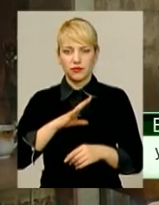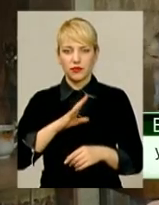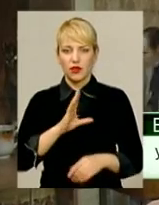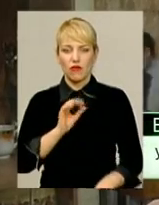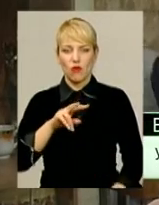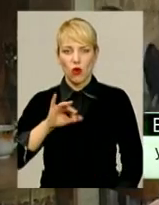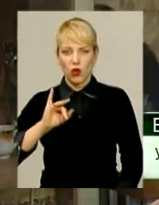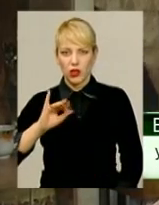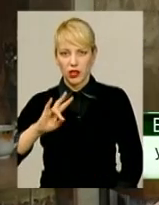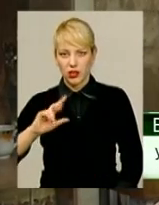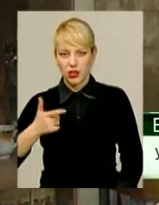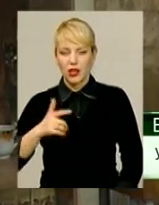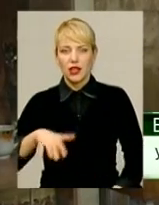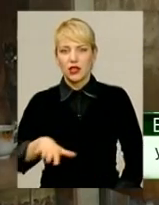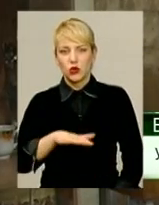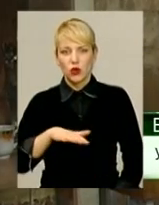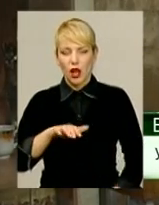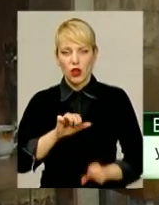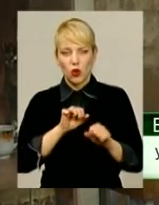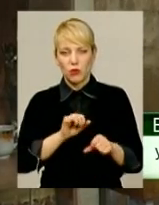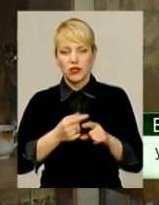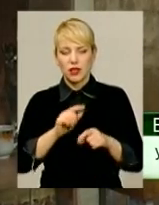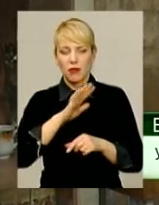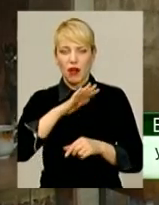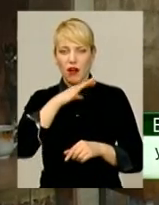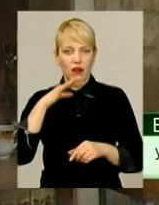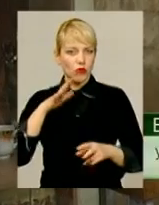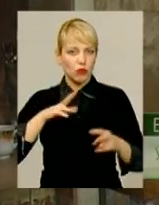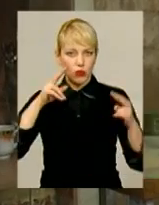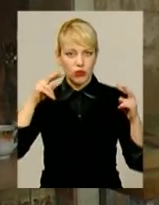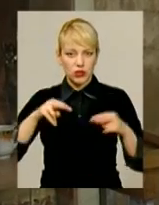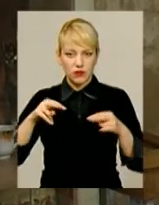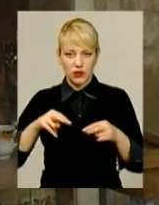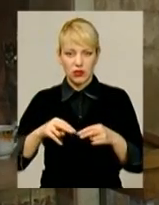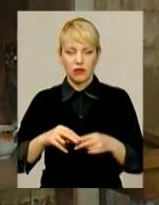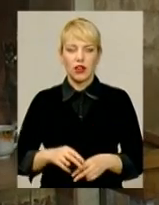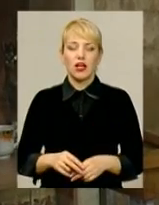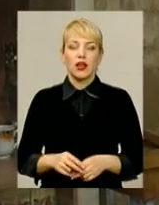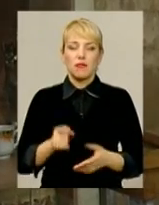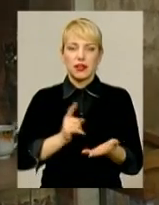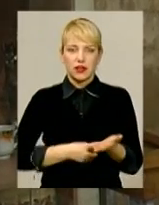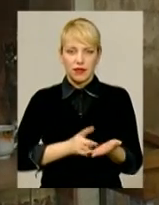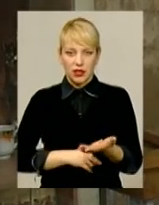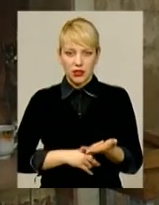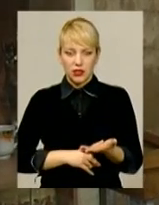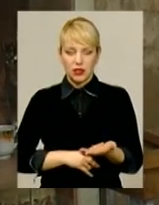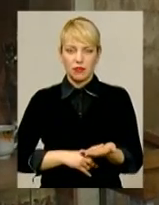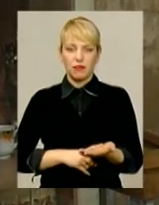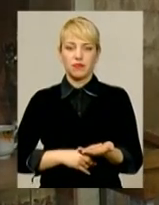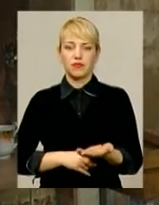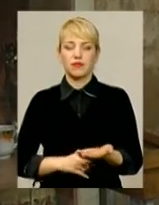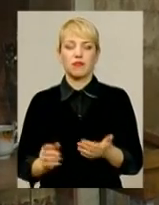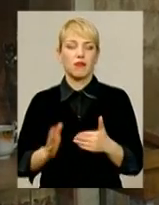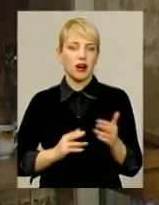Волинь, територіальна оборона, були хлопці. Це було багато, досить багато людей. Так що підтвердити практично,